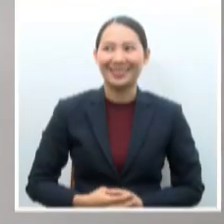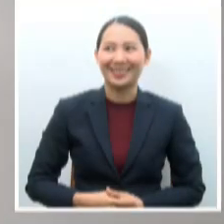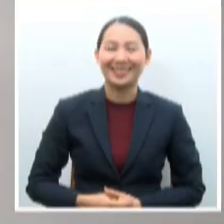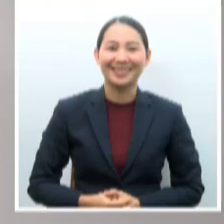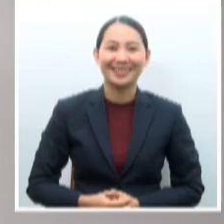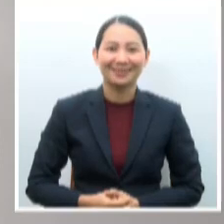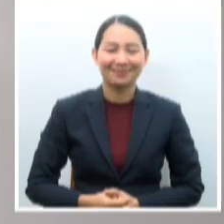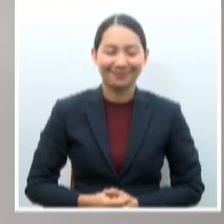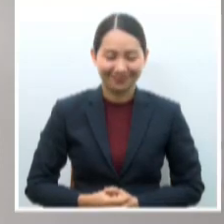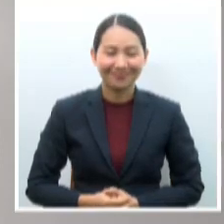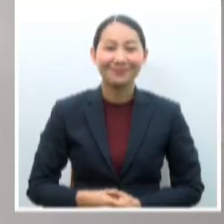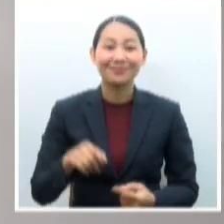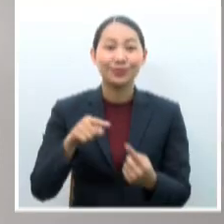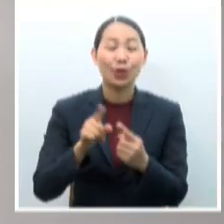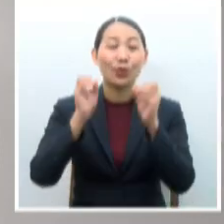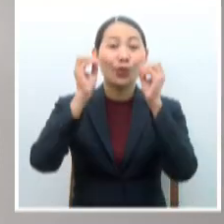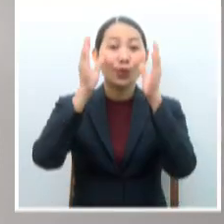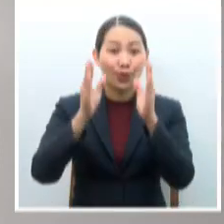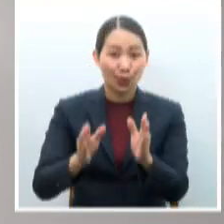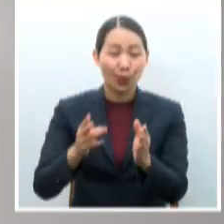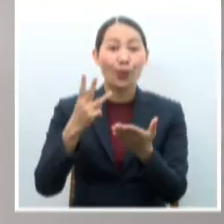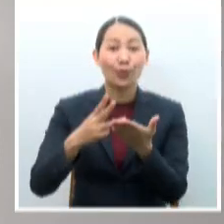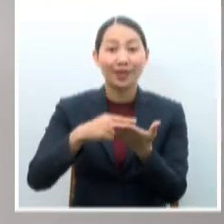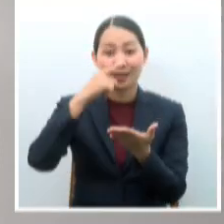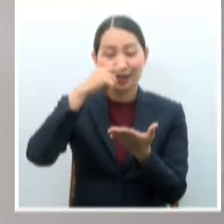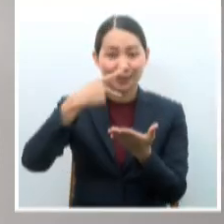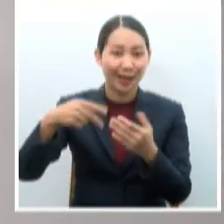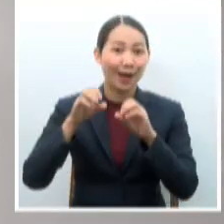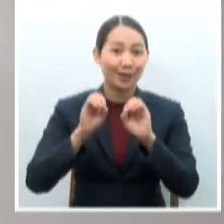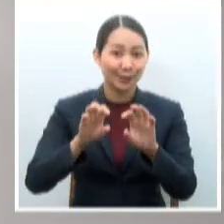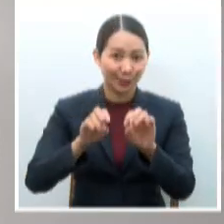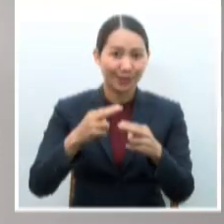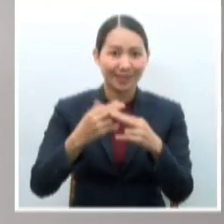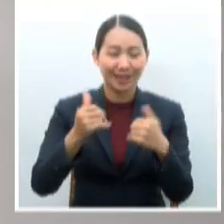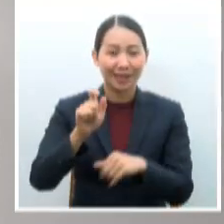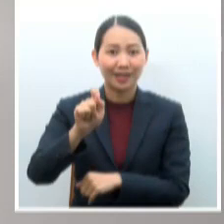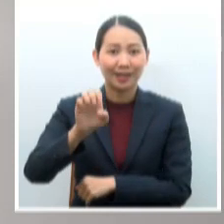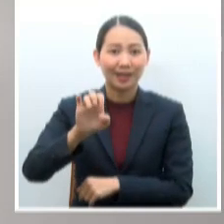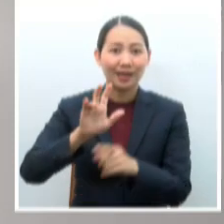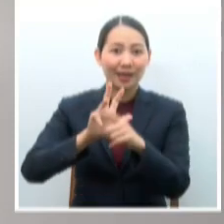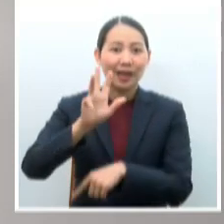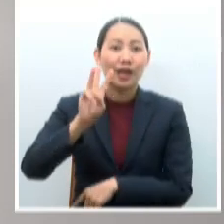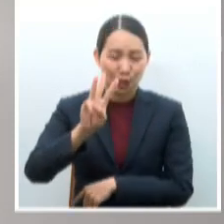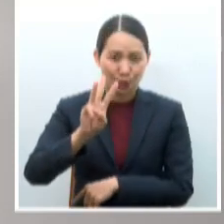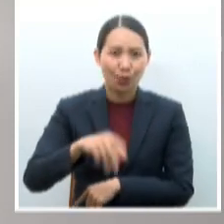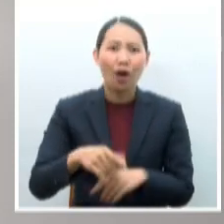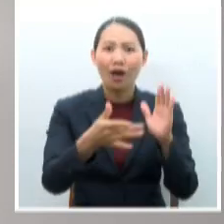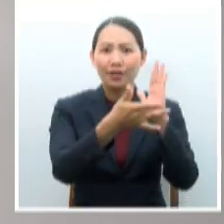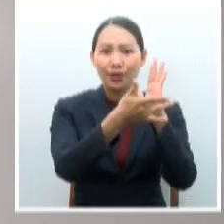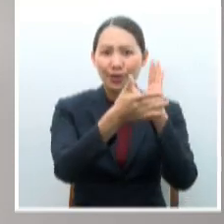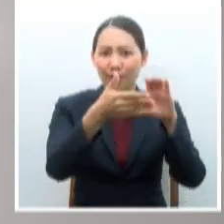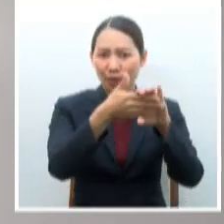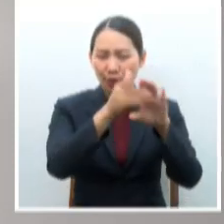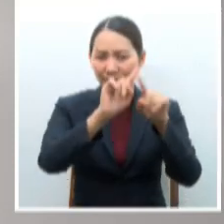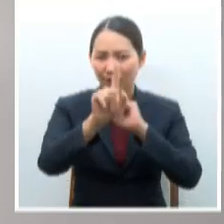และนี่คือเรื่องราวของครูอิวค่ะครูสอนภาษาไทยที่ได้ใจเด็กๆเลยนะคะเพราะว่าคุณครูเนี่ยนำเทคโนโลยีมาใช้ในการจัดการเรียนการสอนเหมาะมากๆเลย